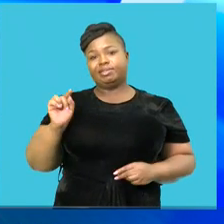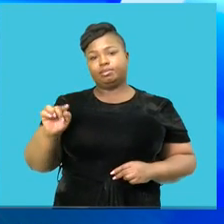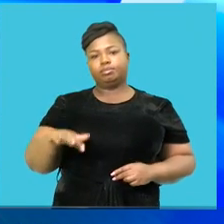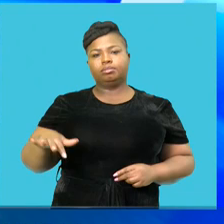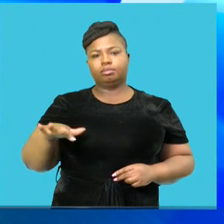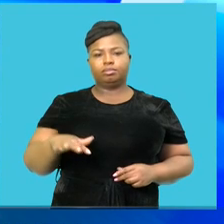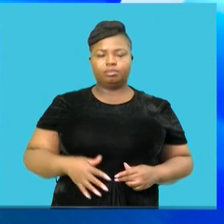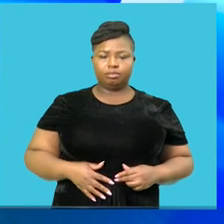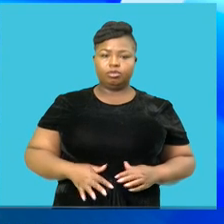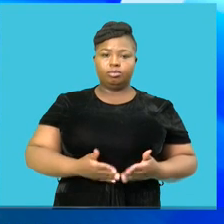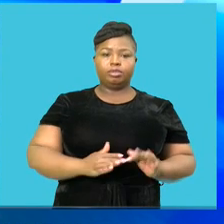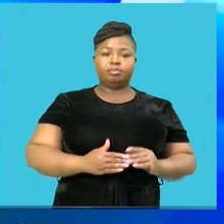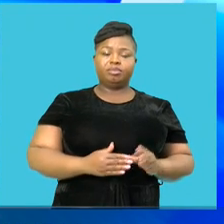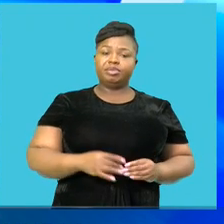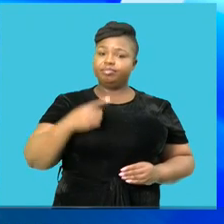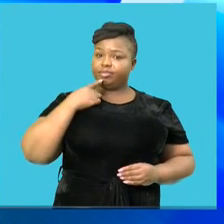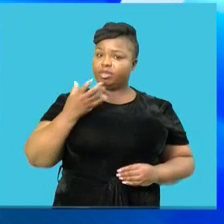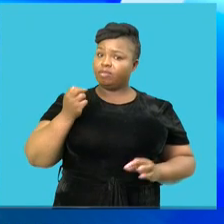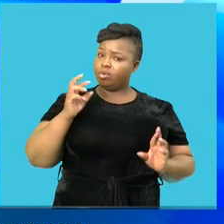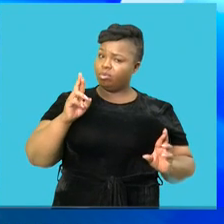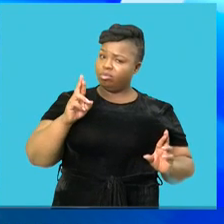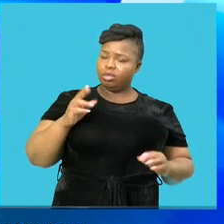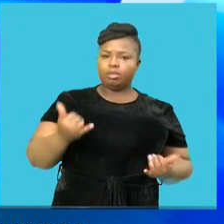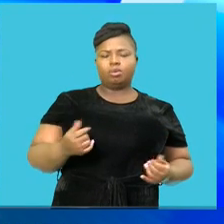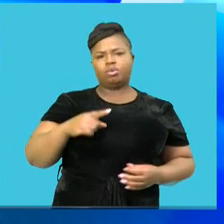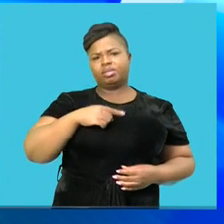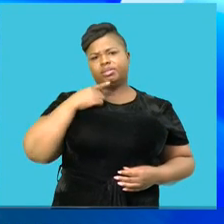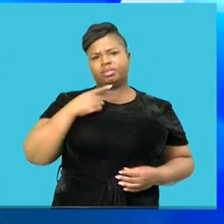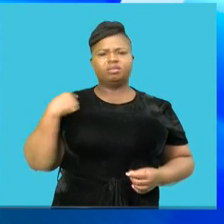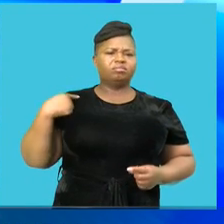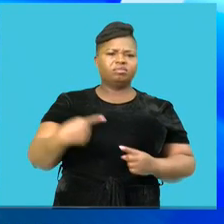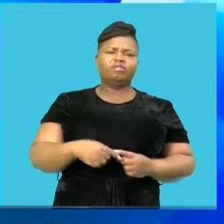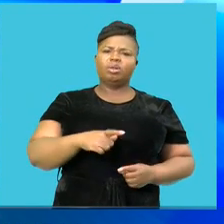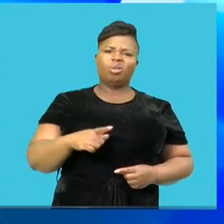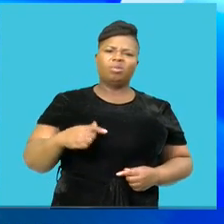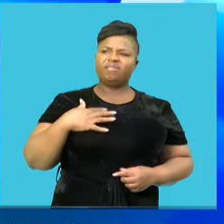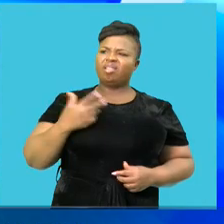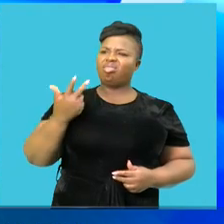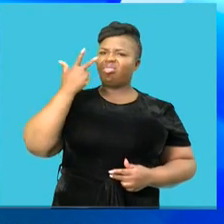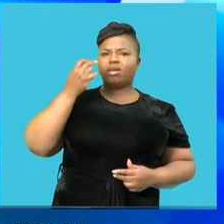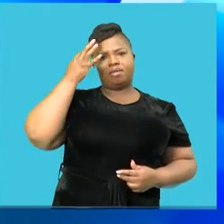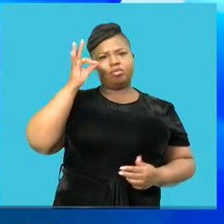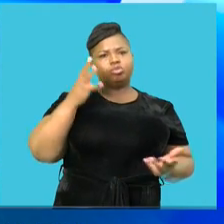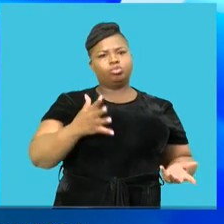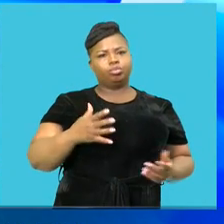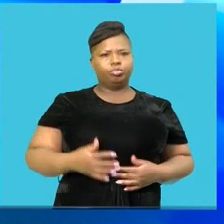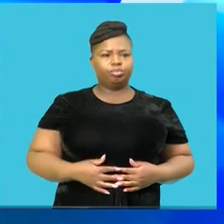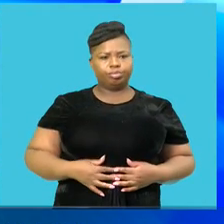ndawo. Abahlali bazizwa ke benethemba kanti bathi sekunesikhathi eside bezizwa belahliwe nguhulumeni.